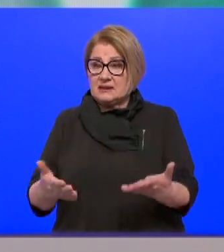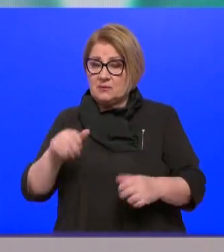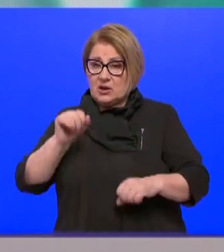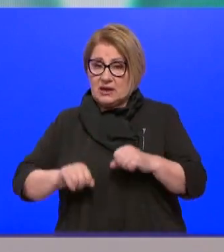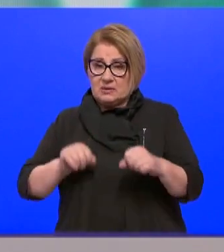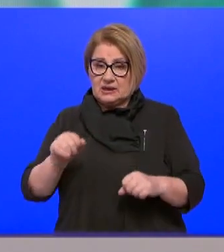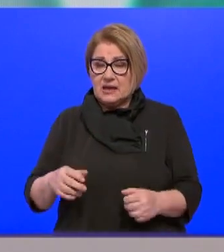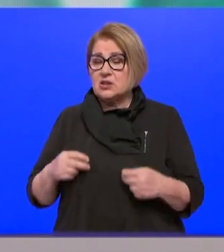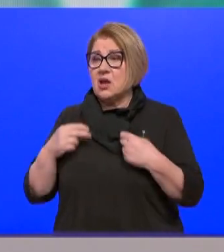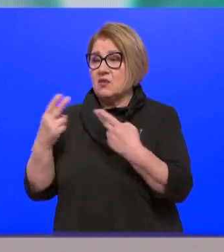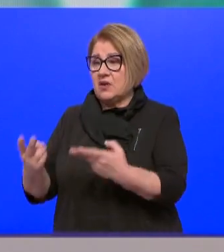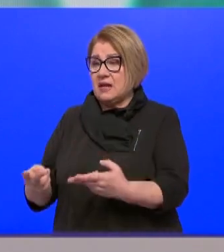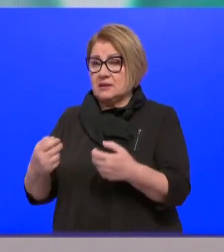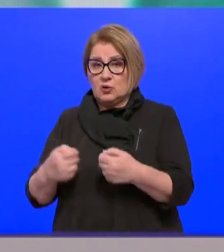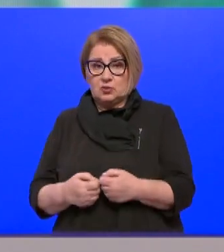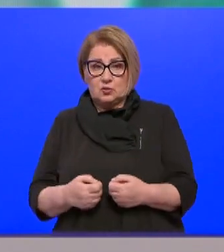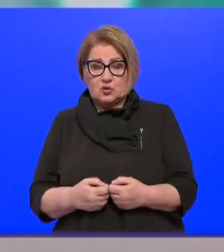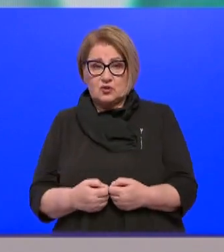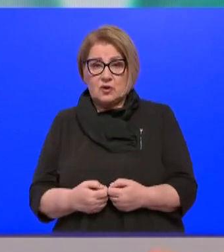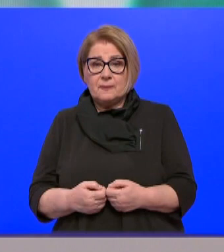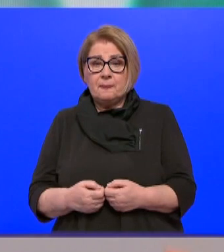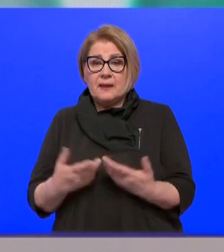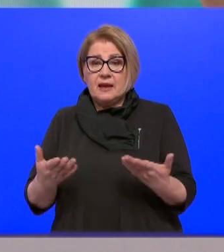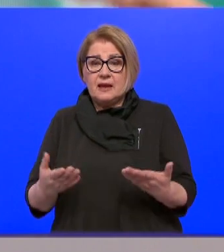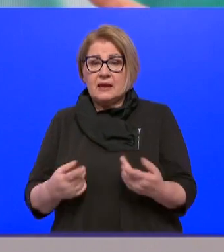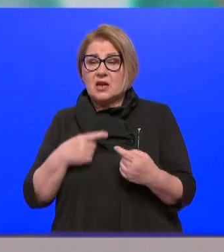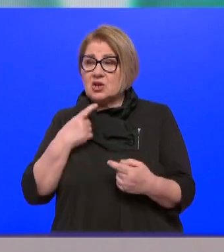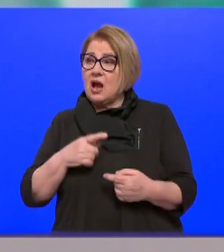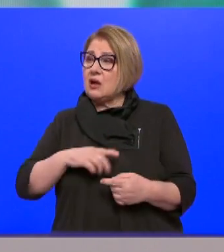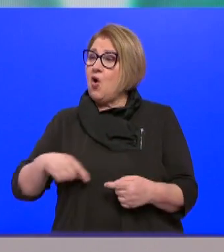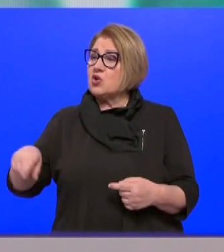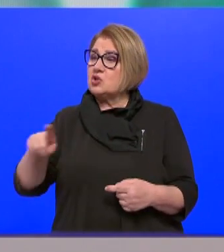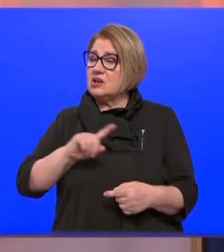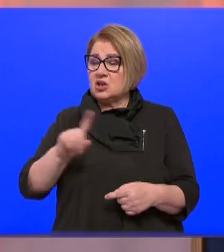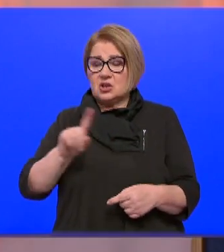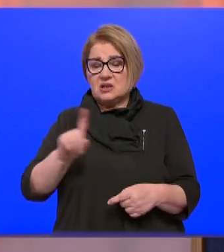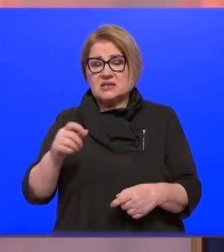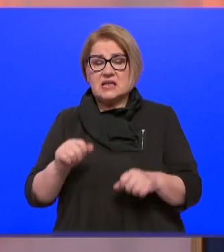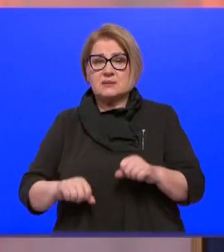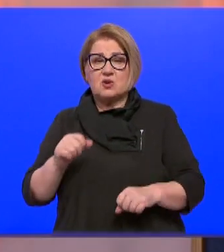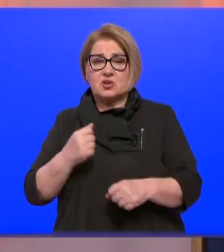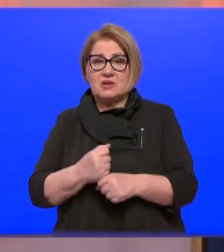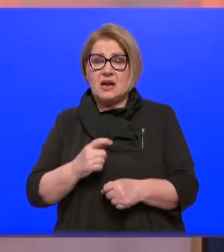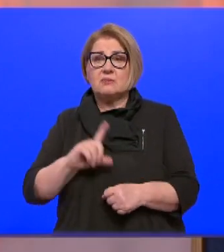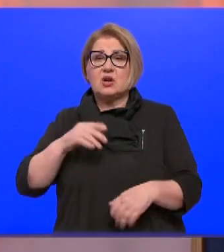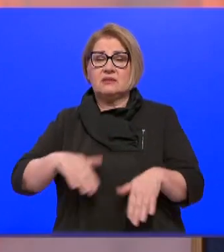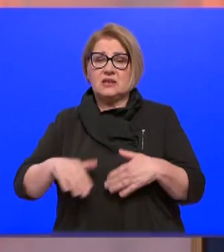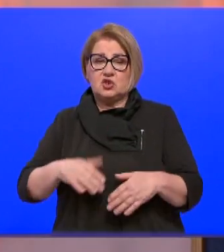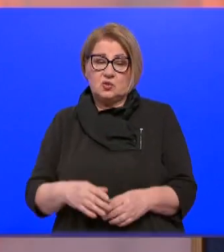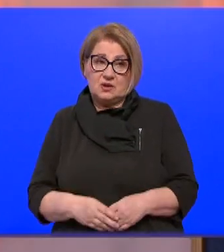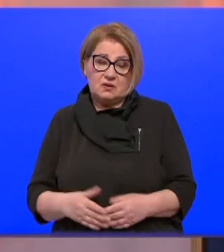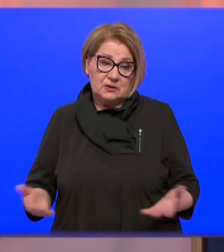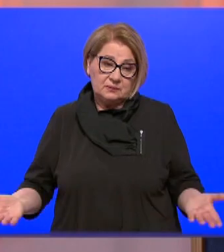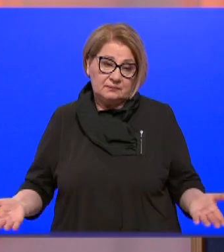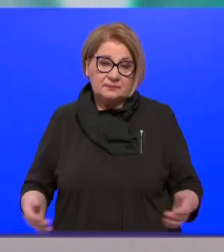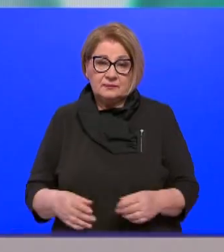izrehabilitiramo, vratimo ih u društvo, mikro i makro sredina ih stopira i kaže ne, niste sposobni za rad, idite u invalidsku mirovinu koja je znatno niža i tako